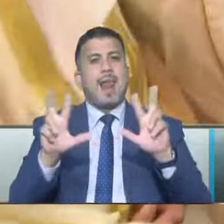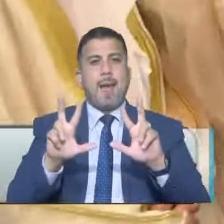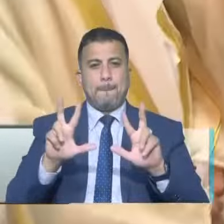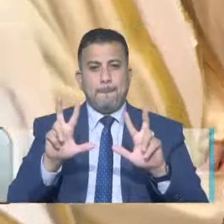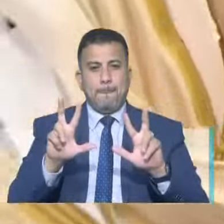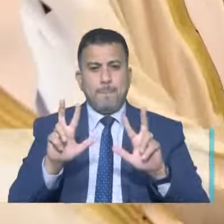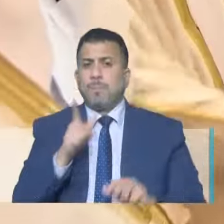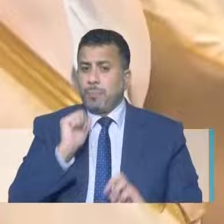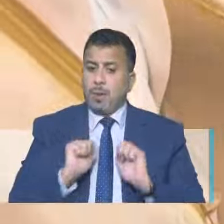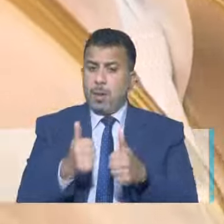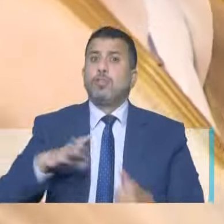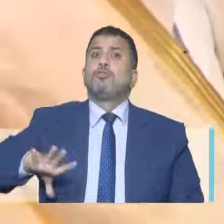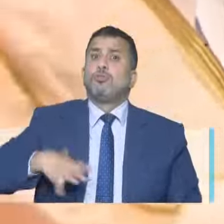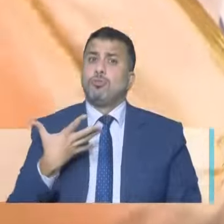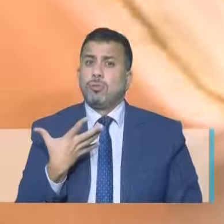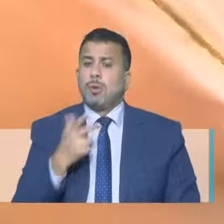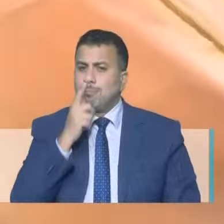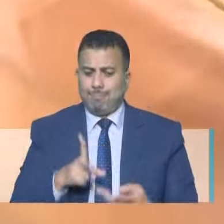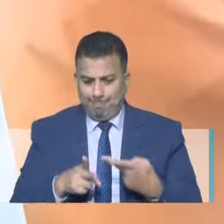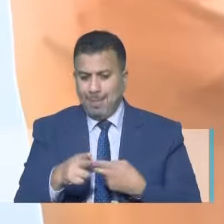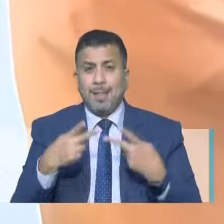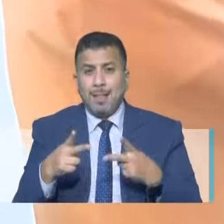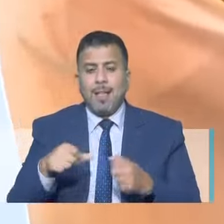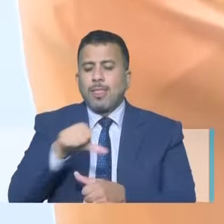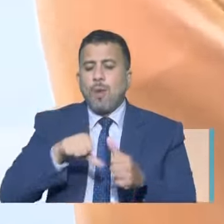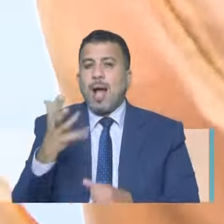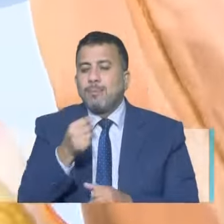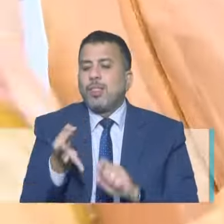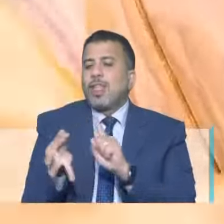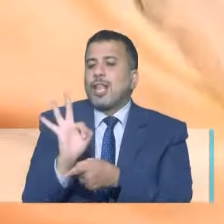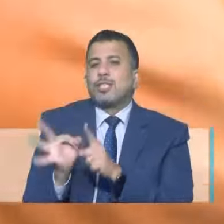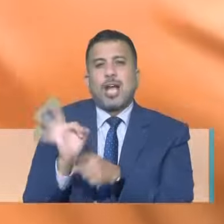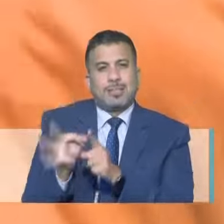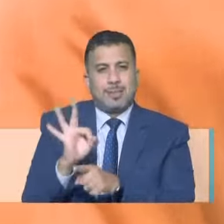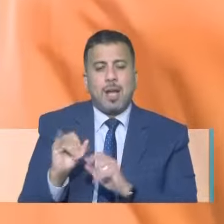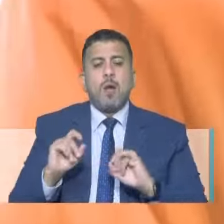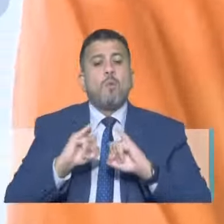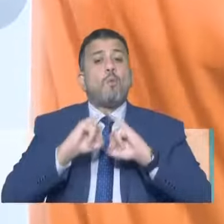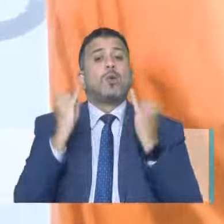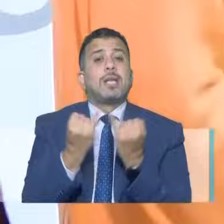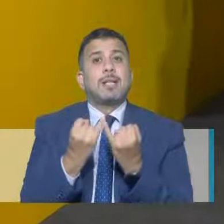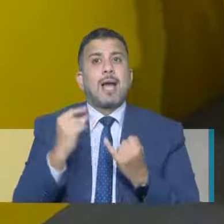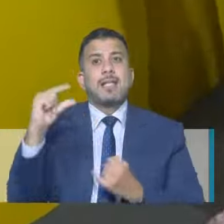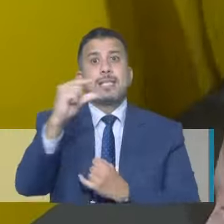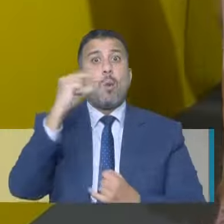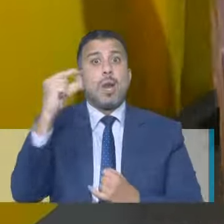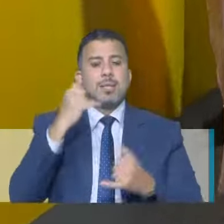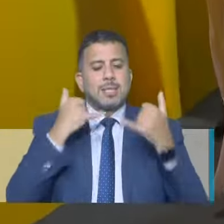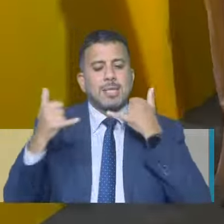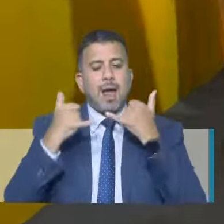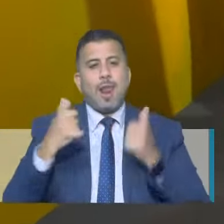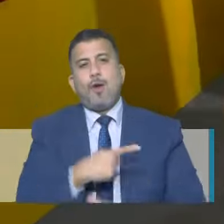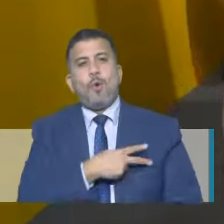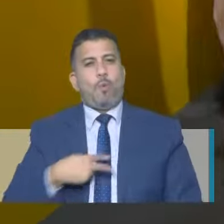للاعلام حضر سموه افتتاح فعاليات الدوره الثالث ع من المنتدى الدولي للاتصال الحكومي